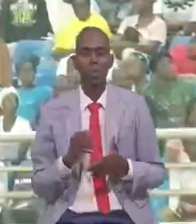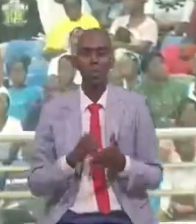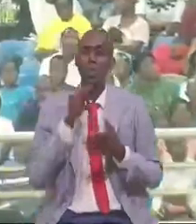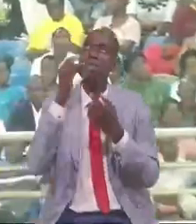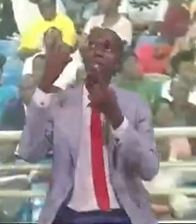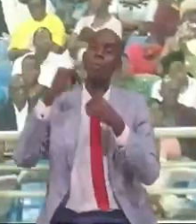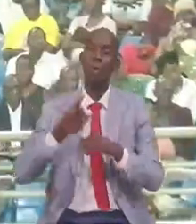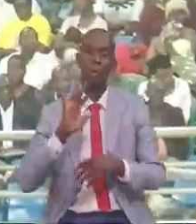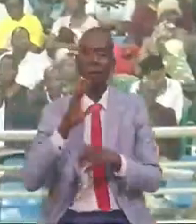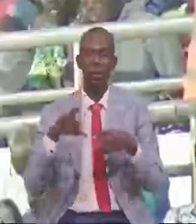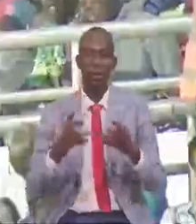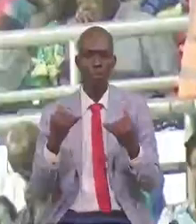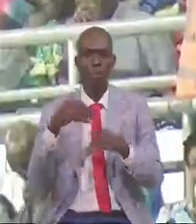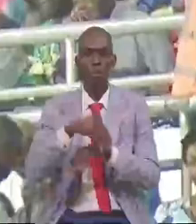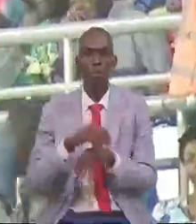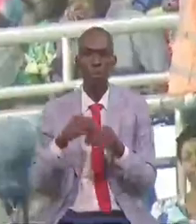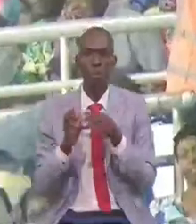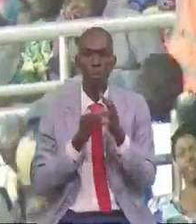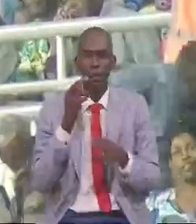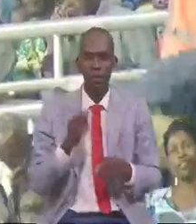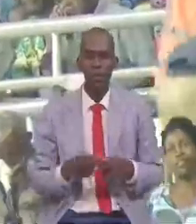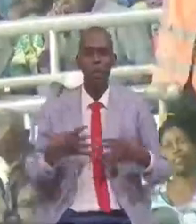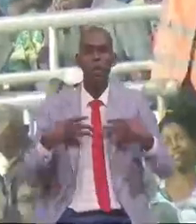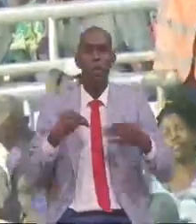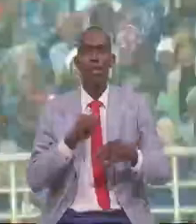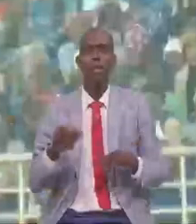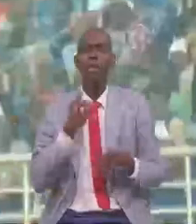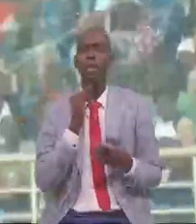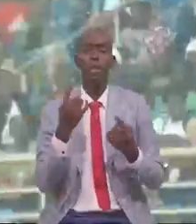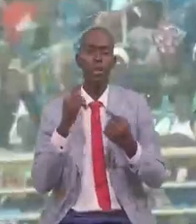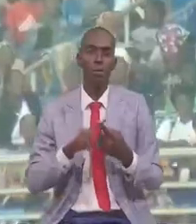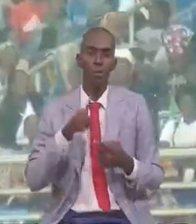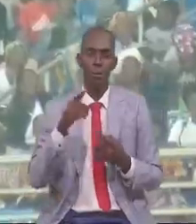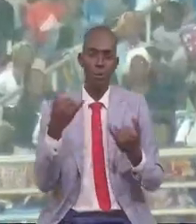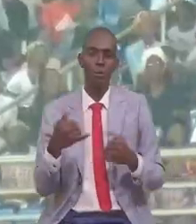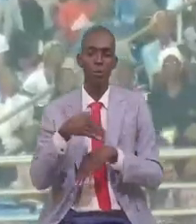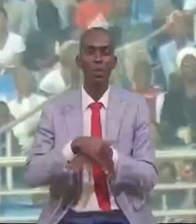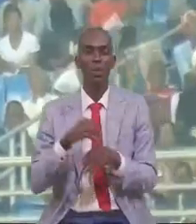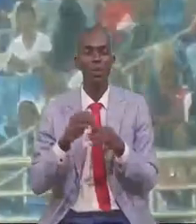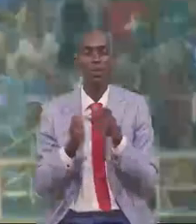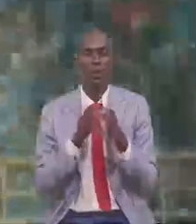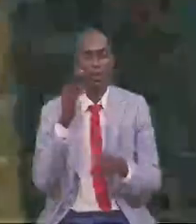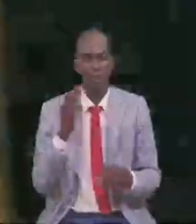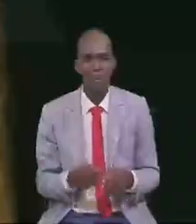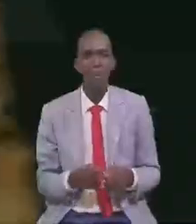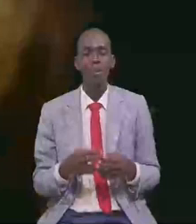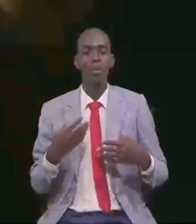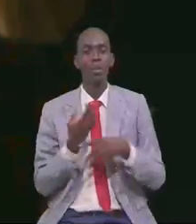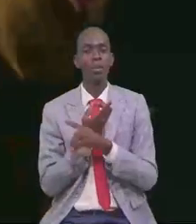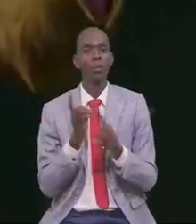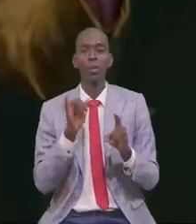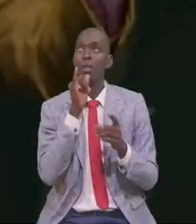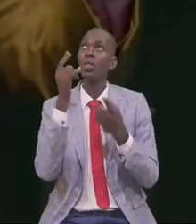soir. La guérison vient pour vous ce soir. La délivrance vient pour vous ce soir. La